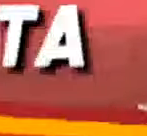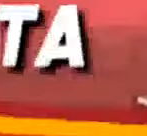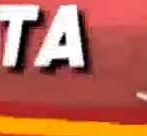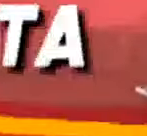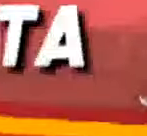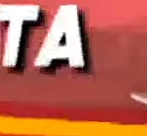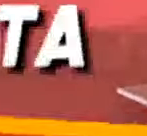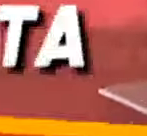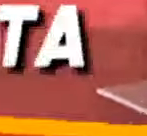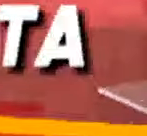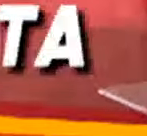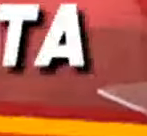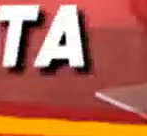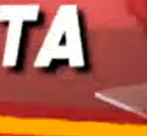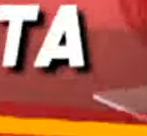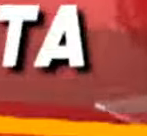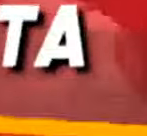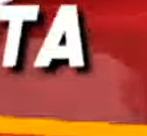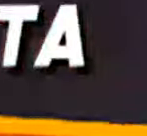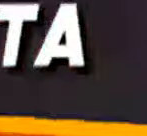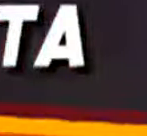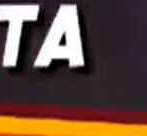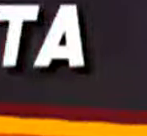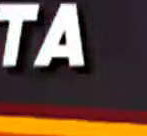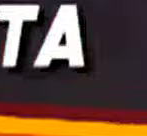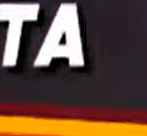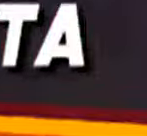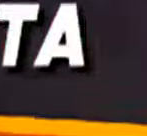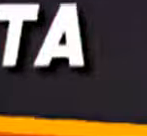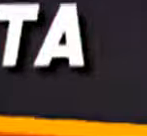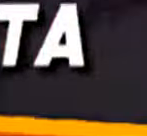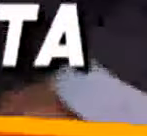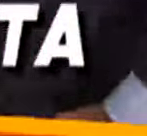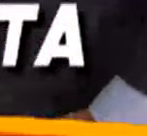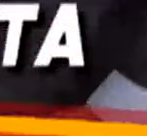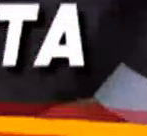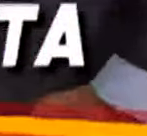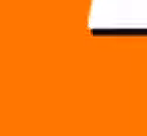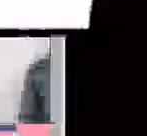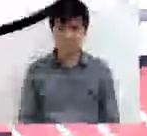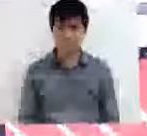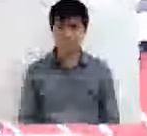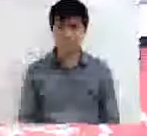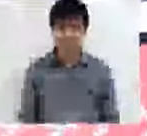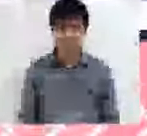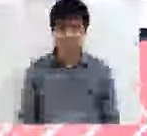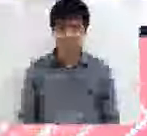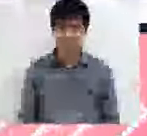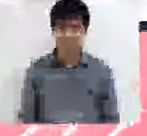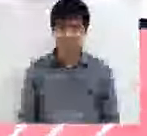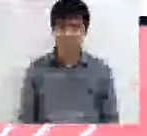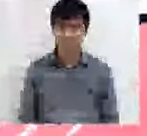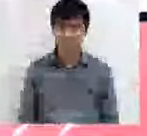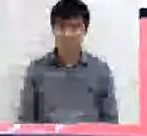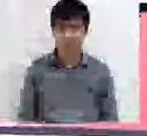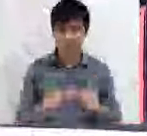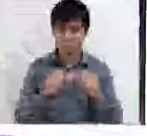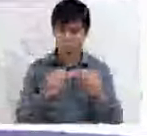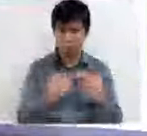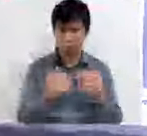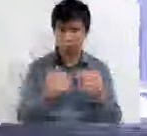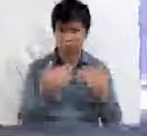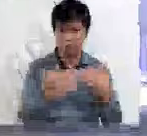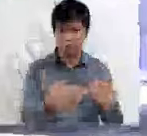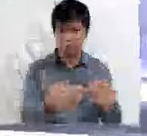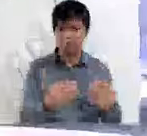Susunod, kilalanin ang bagong kasangga sa pagbabalita sa Frontline Pilipinas. Tuloy-tuloy pa ang makabuluhang